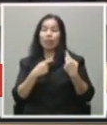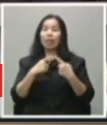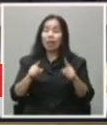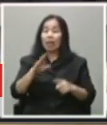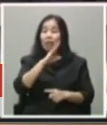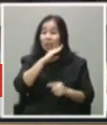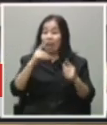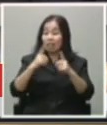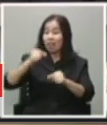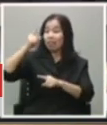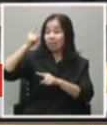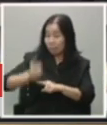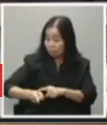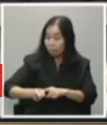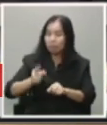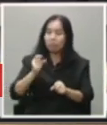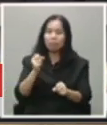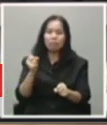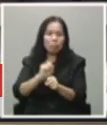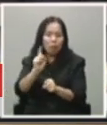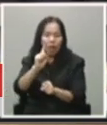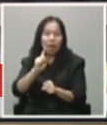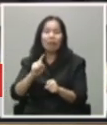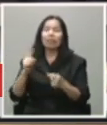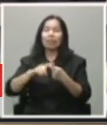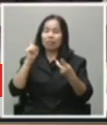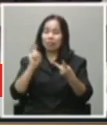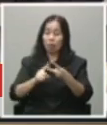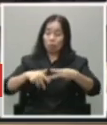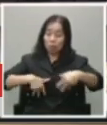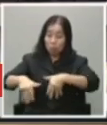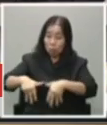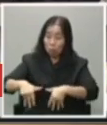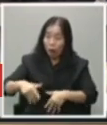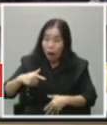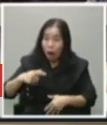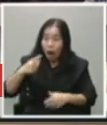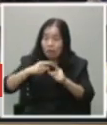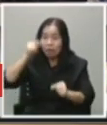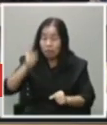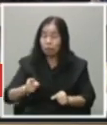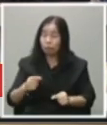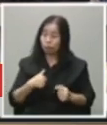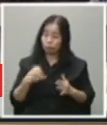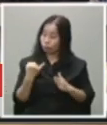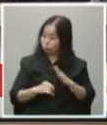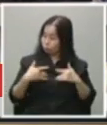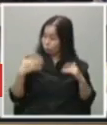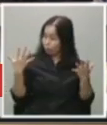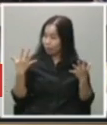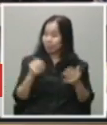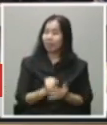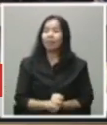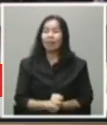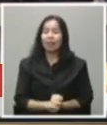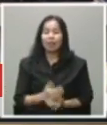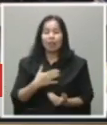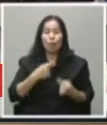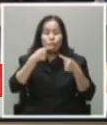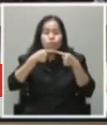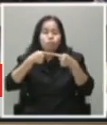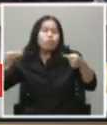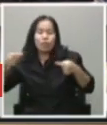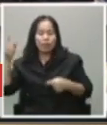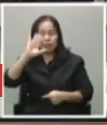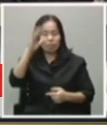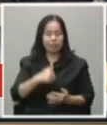จจริงที่มีอยู่จริงและข้อเท็จจริงต่อสาธารณะผมก็ไม่ผิดนะครับกราบเรียนท่านประธานอย่างนี้ครับผมจะไม่ยืดเยื้อแต่ว่